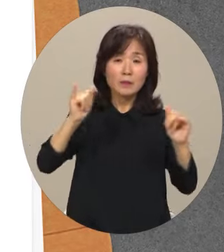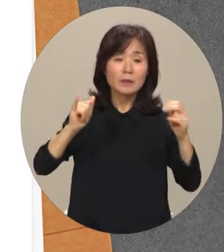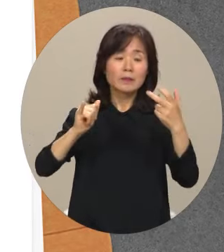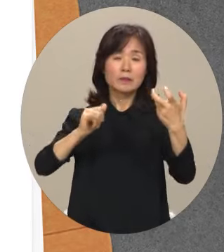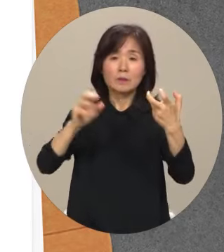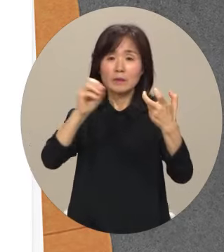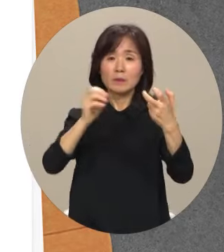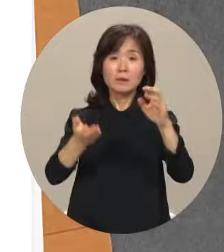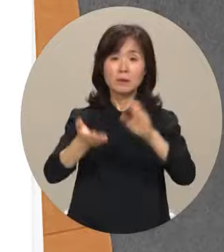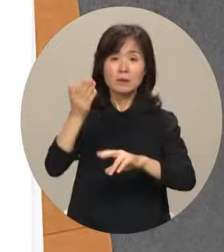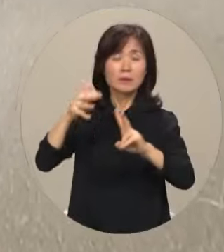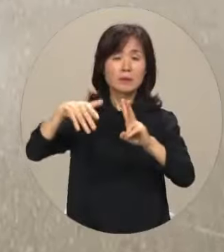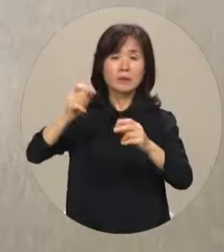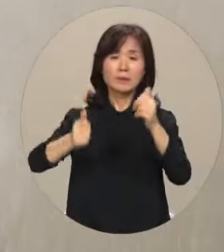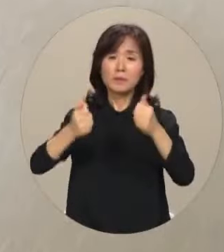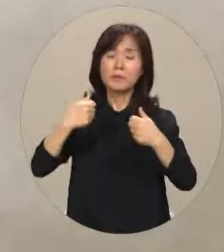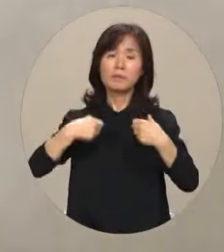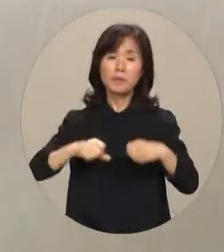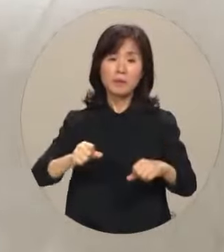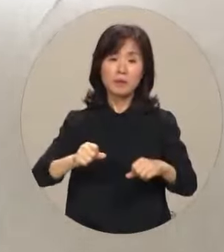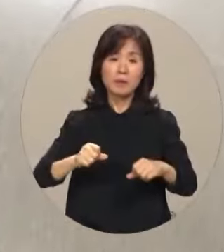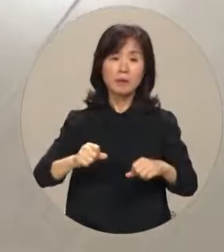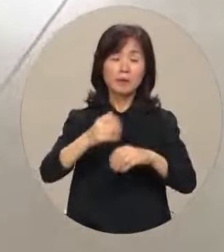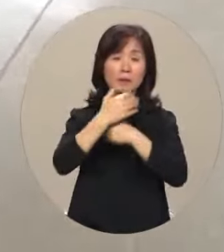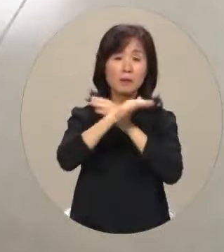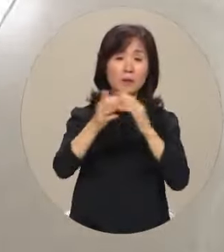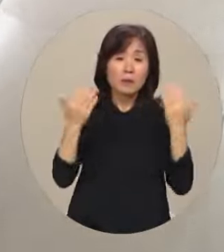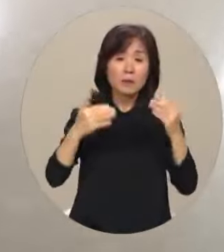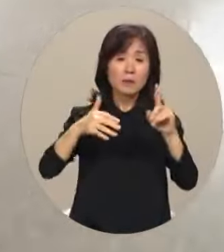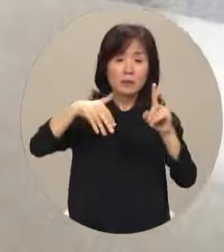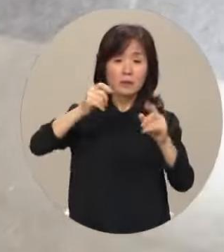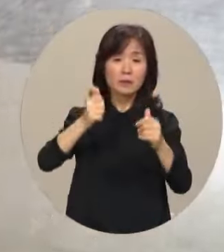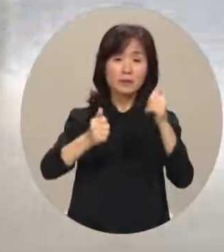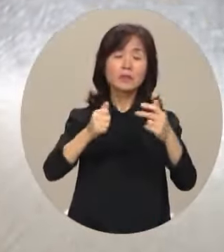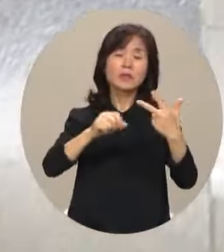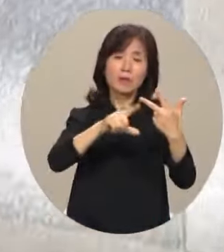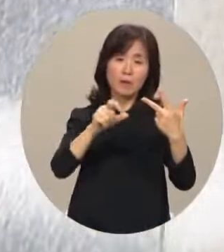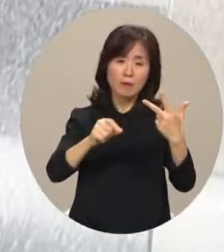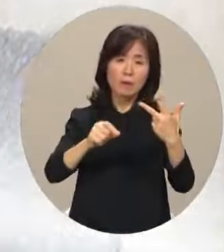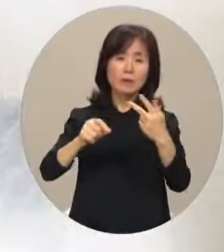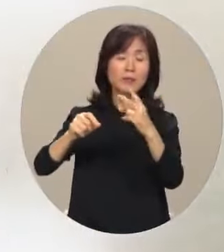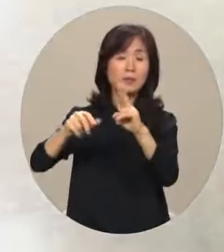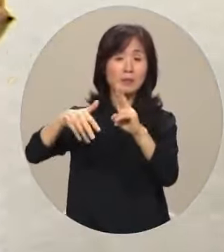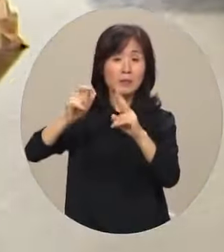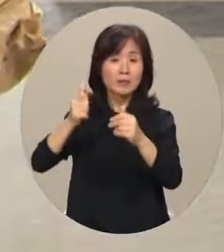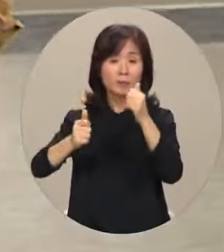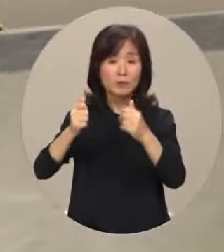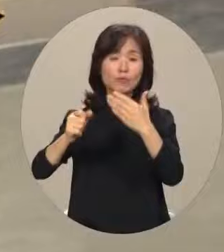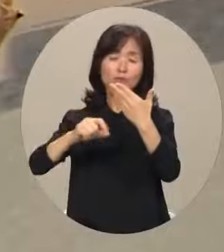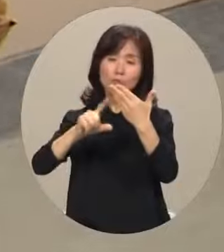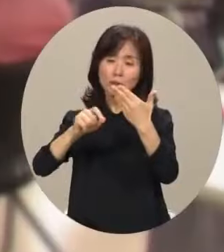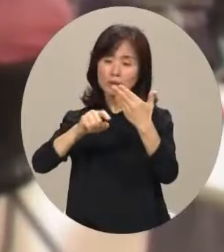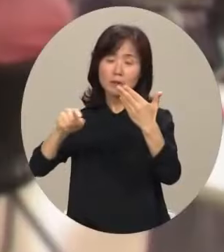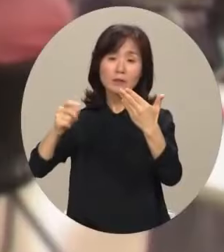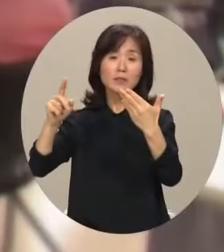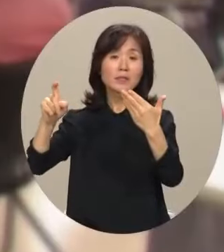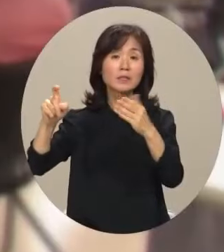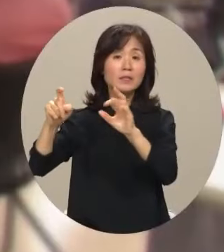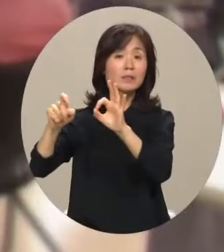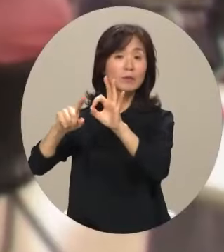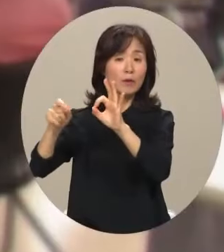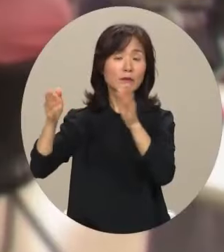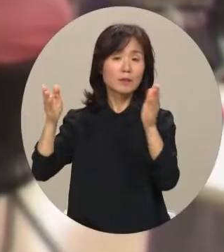시험을 치르지 않았습니다 사관학교의 1차 시험은 7월에 치러지고 2차 시험은 9월에서 10월 사이에